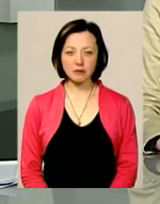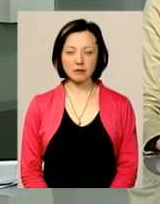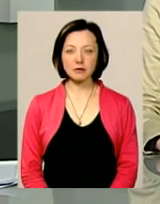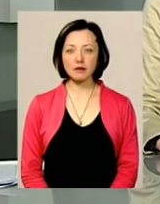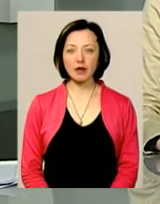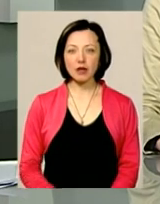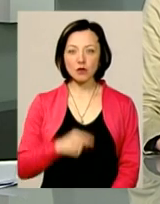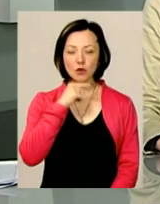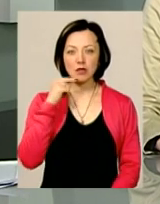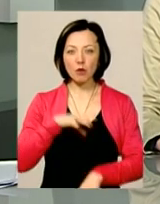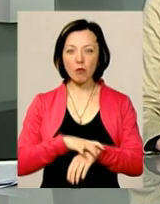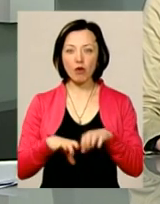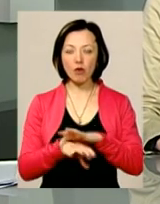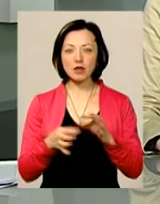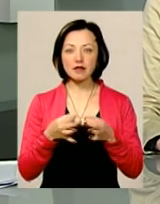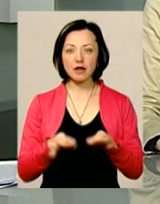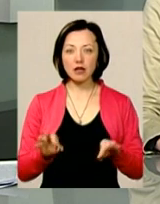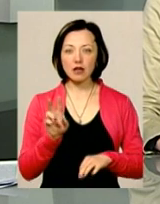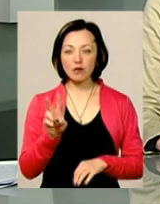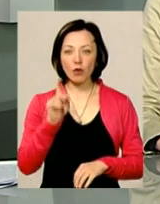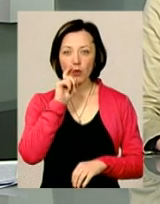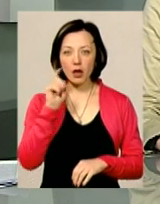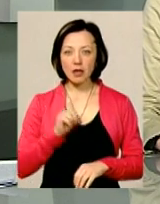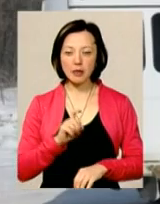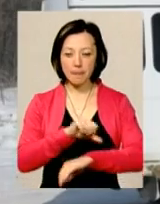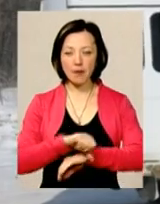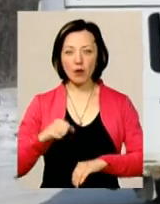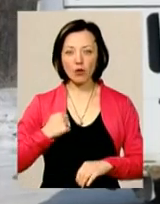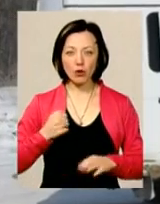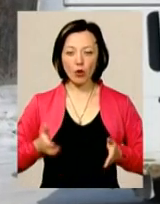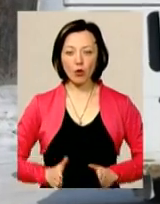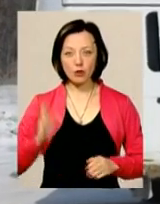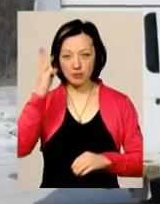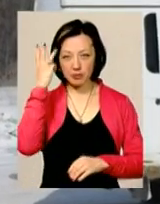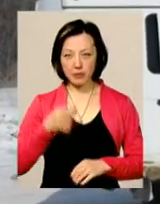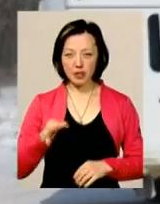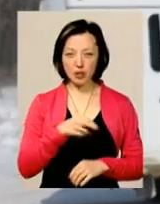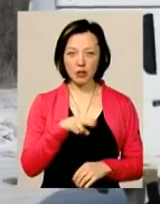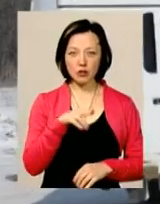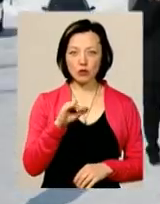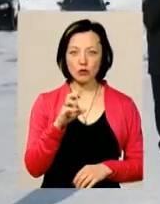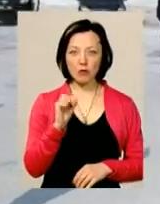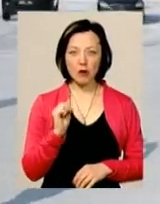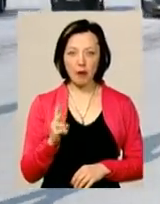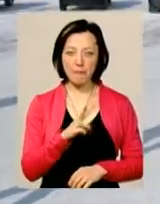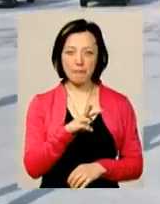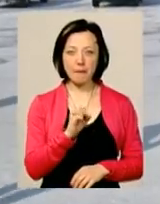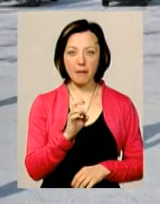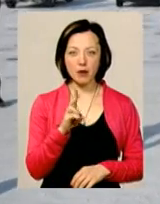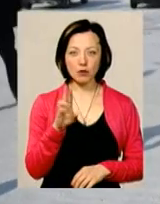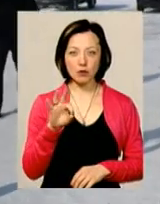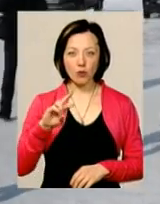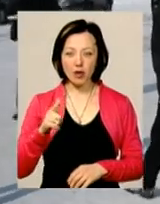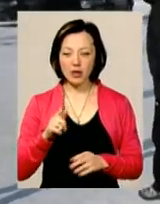Із російського полону звільнили двох українських прикордонників, які родом з Хмельниччини. Це Ігор Дзюбак і Богдан Марцонь. Вони зникли у